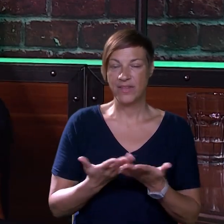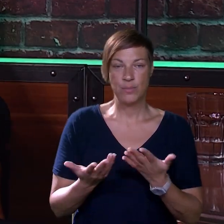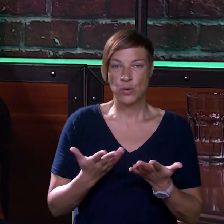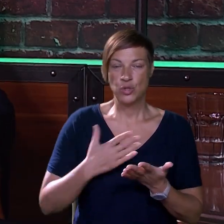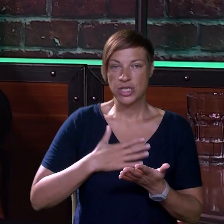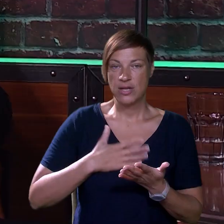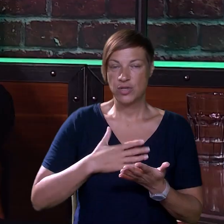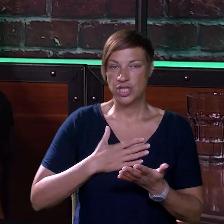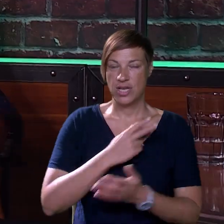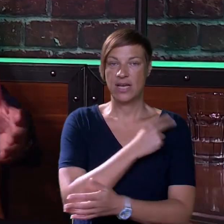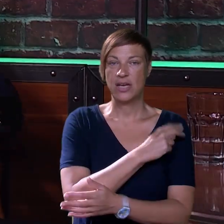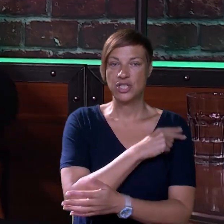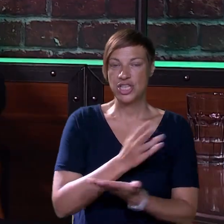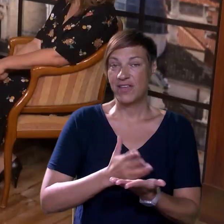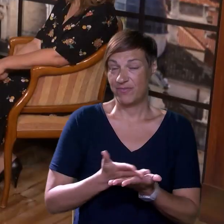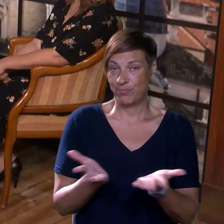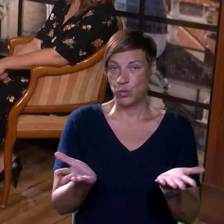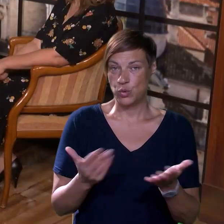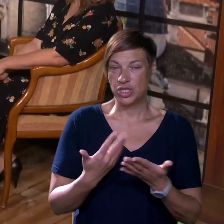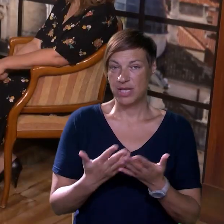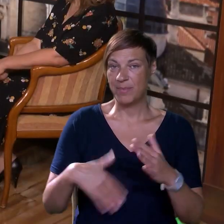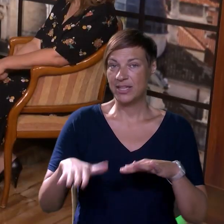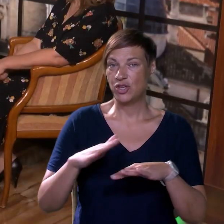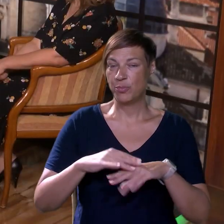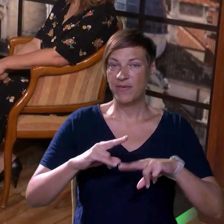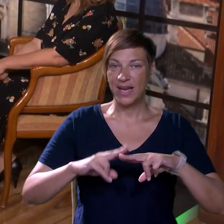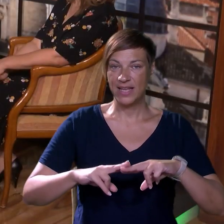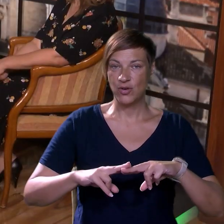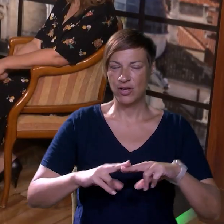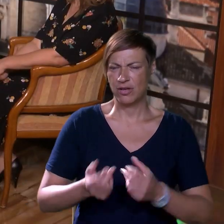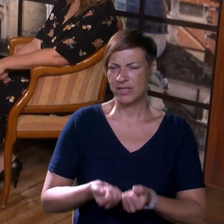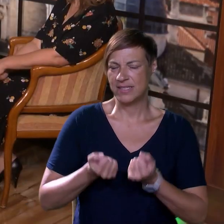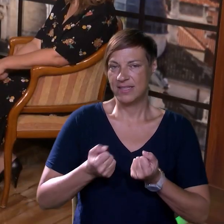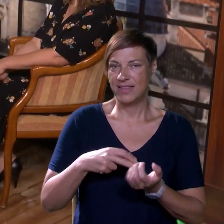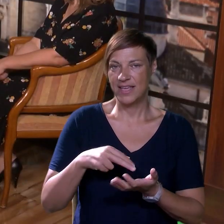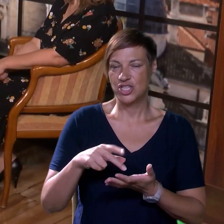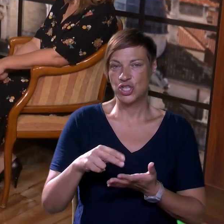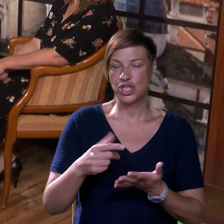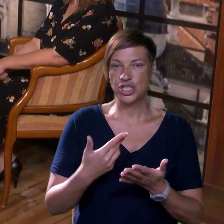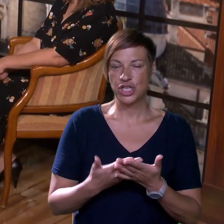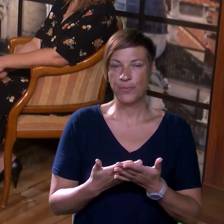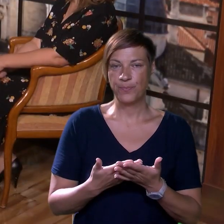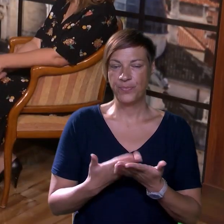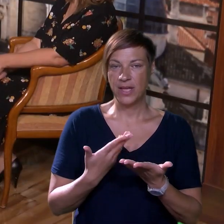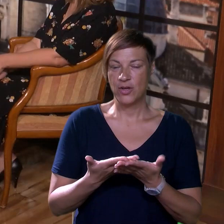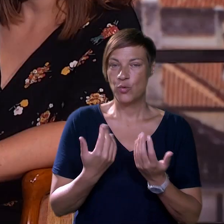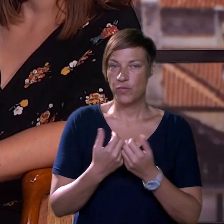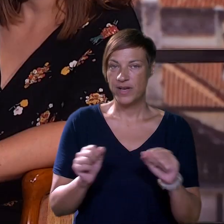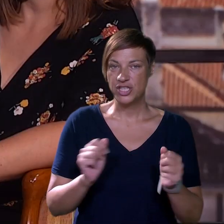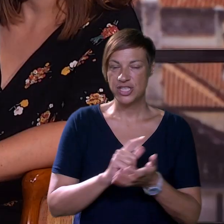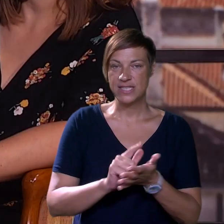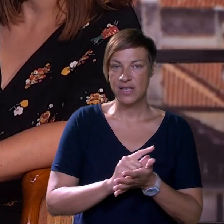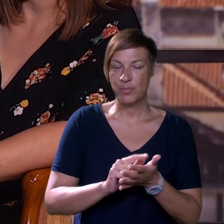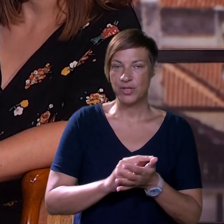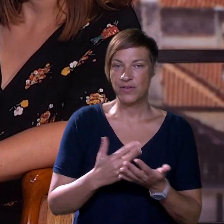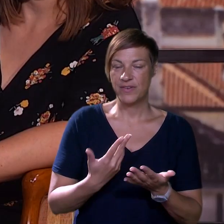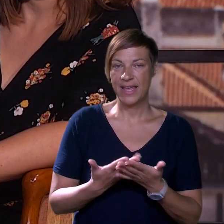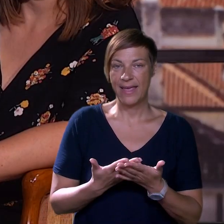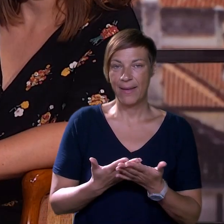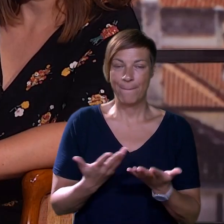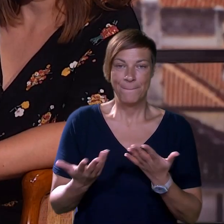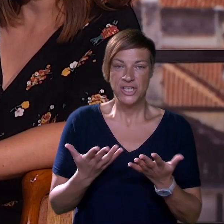šta god hoće, ja je kao šef puštan, a to bi na u velikoj klinici teško išli. U vaše slobodno vrijeme ima nešto